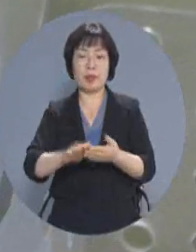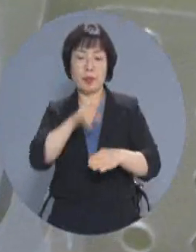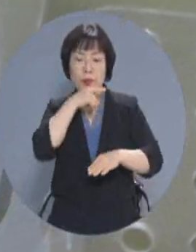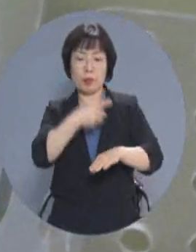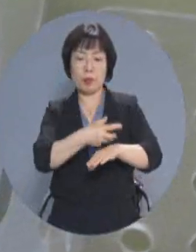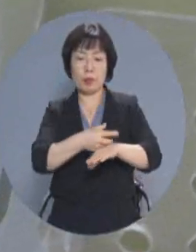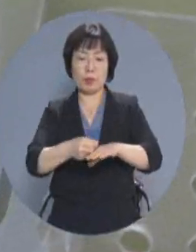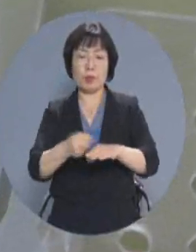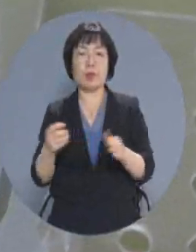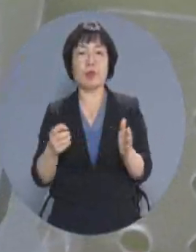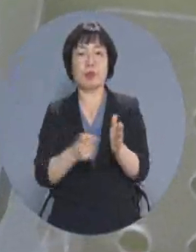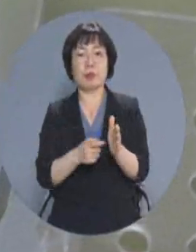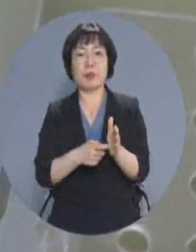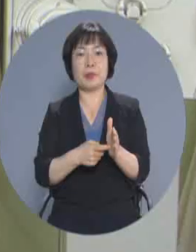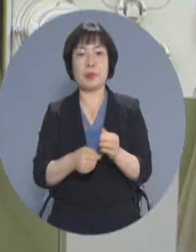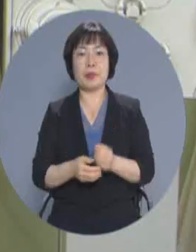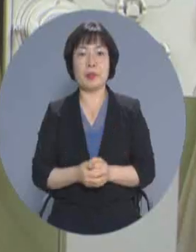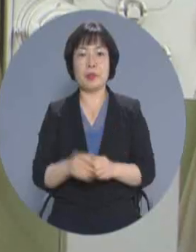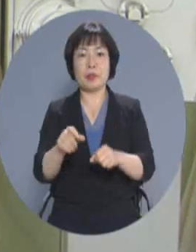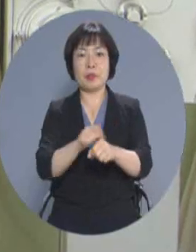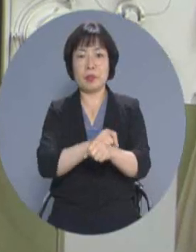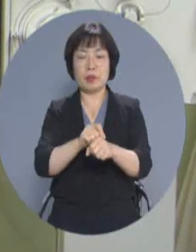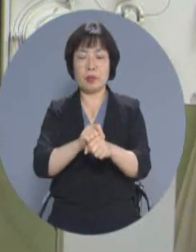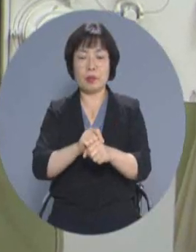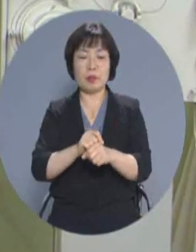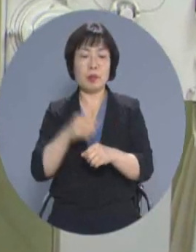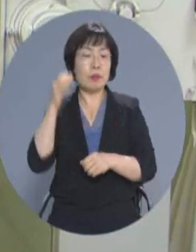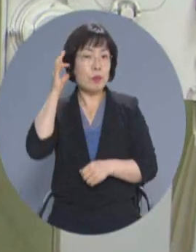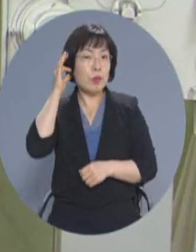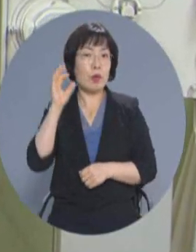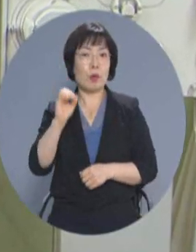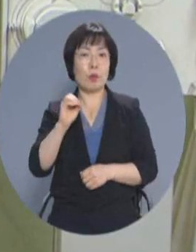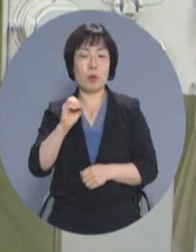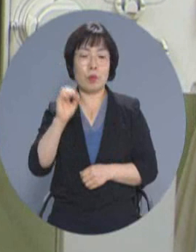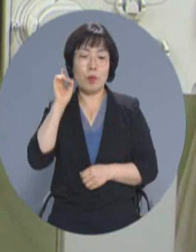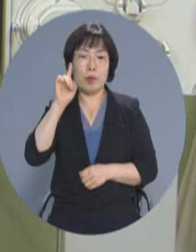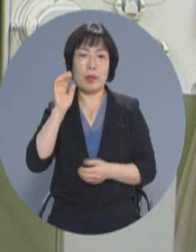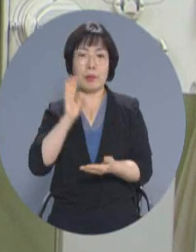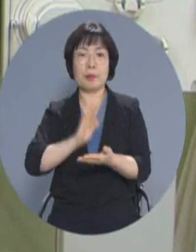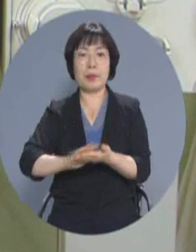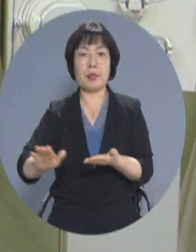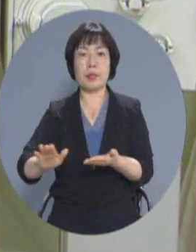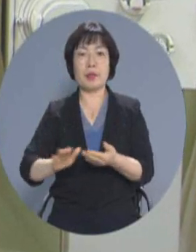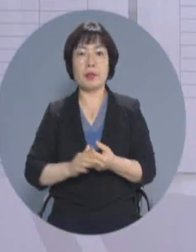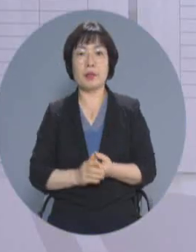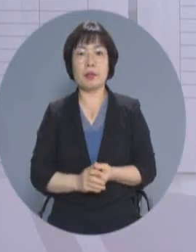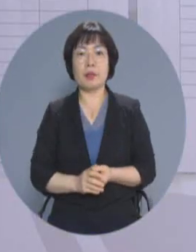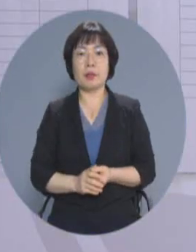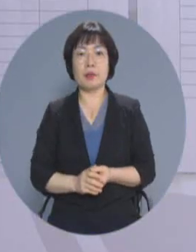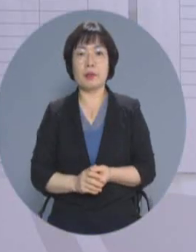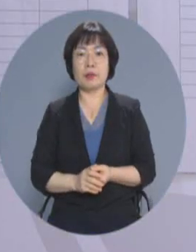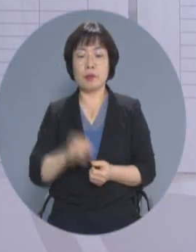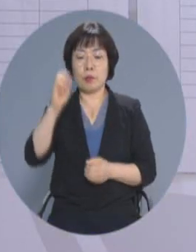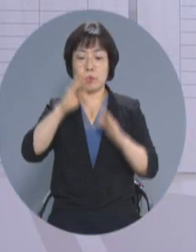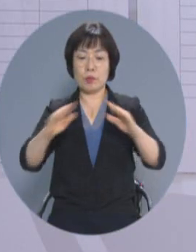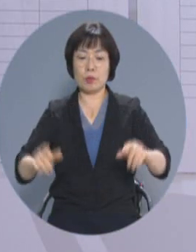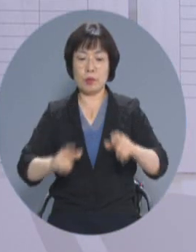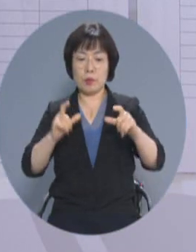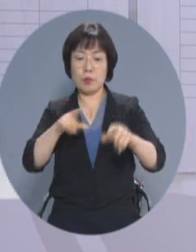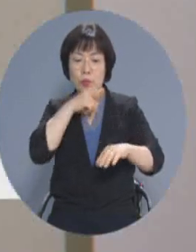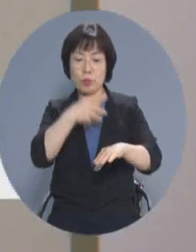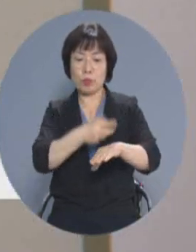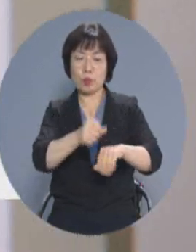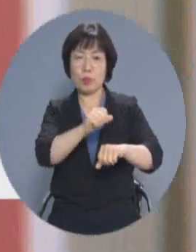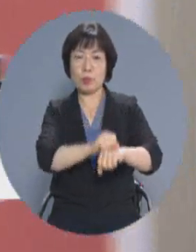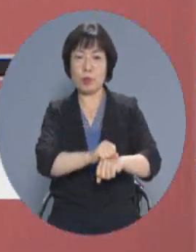수급에 비상이 걸렸습니다. 특히 O형 혈액은 하루를 겨우 넘길 정도만 남았습니다. 광주 전남은 혈액